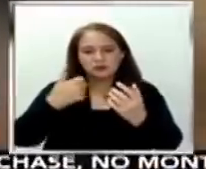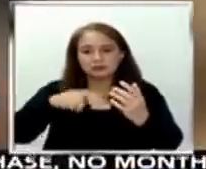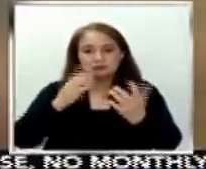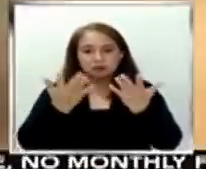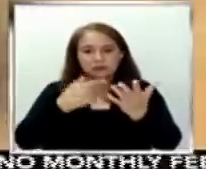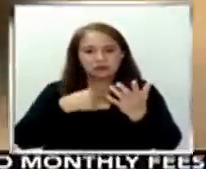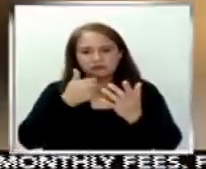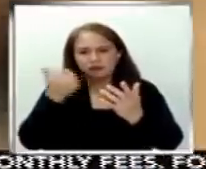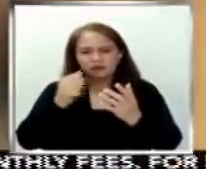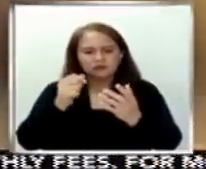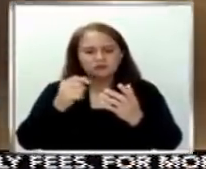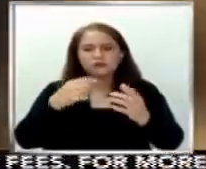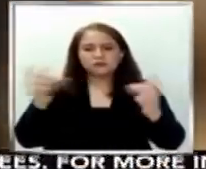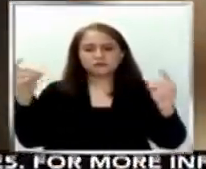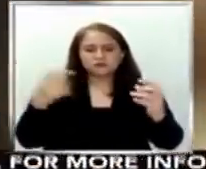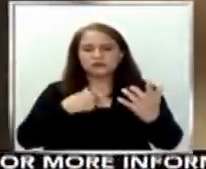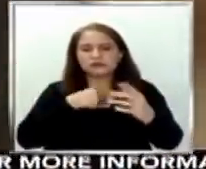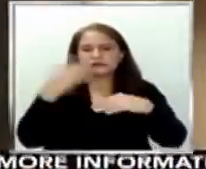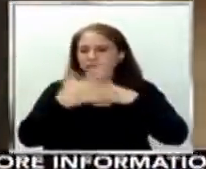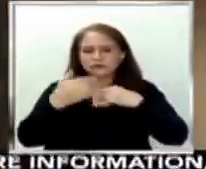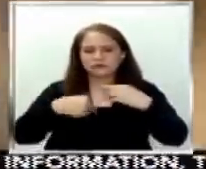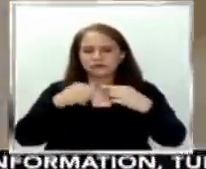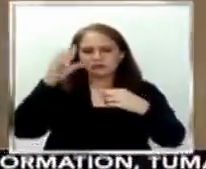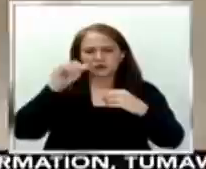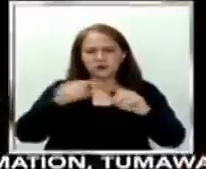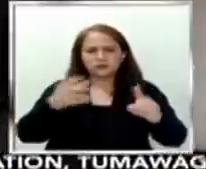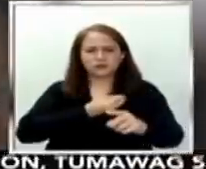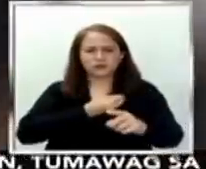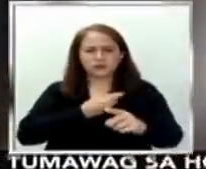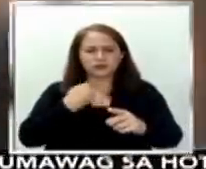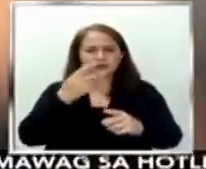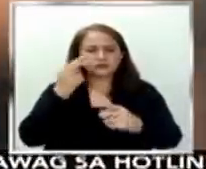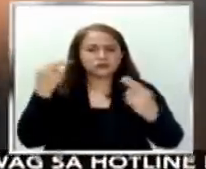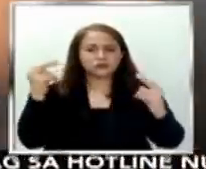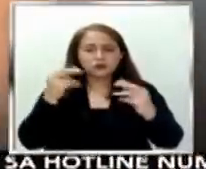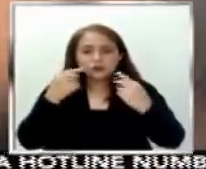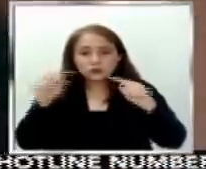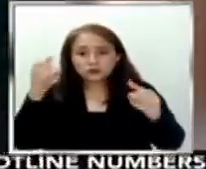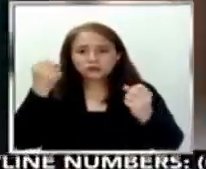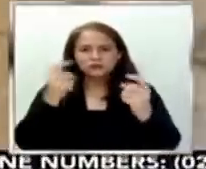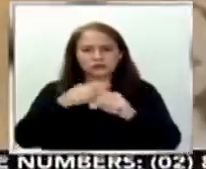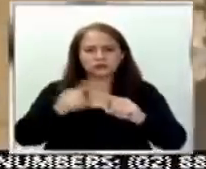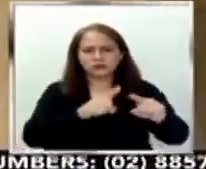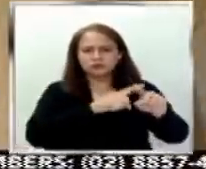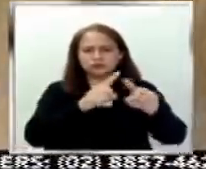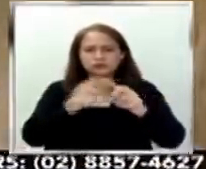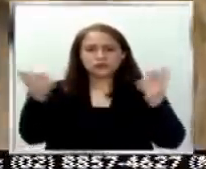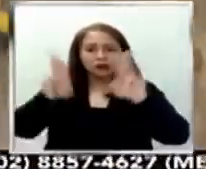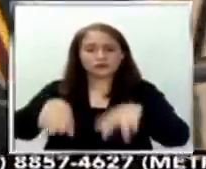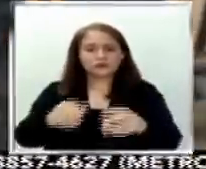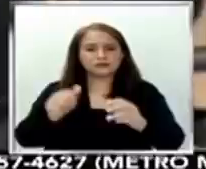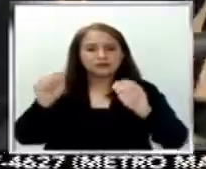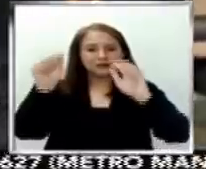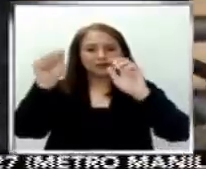siya sinaktan ng lalaki pero labis ang kanyang takot dahil sa nababalitang sunod-sunod na pag-atake sa mga Asian American doon. Hindi pa rin daw ito ang